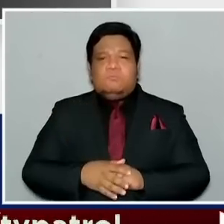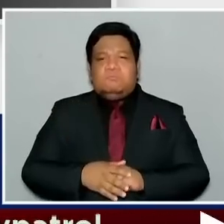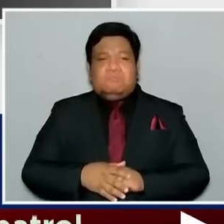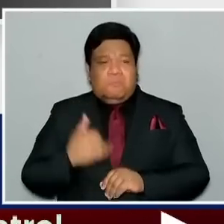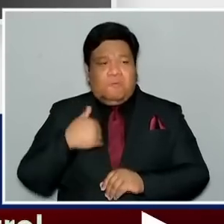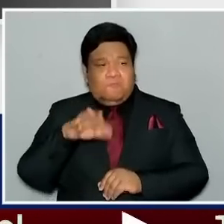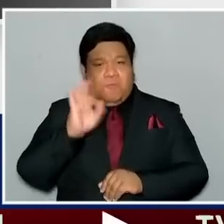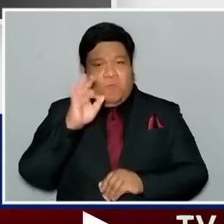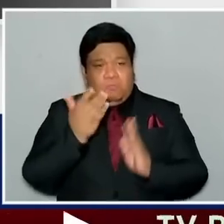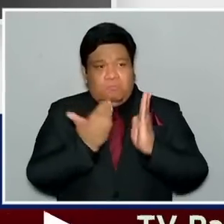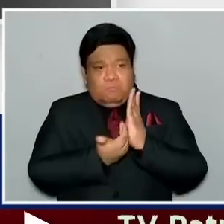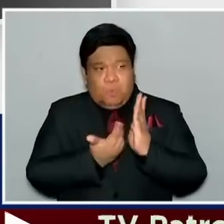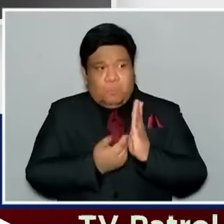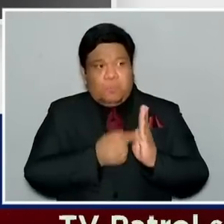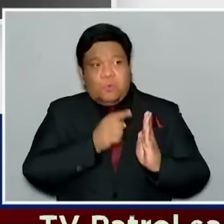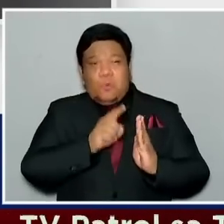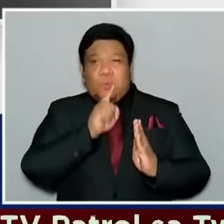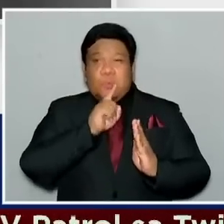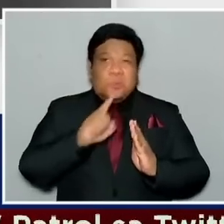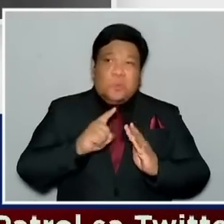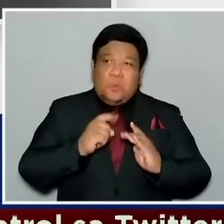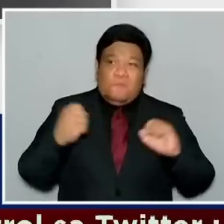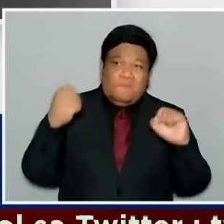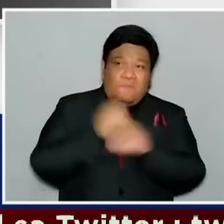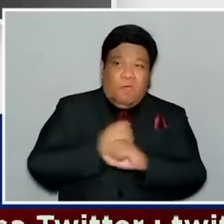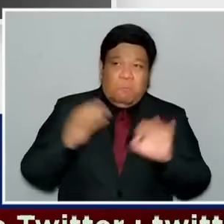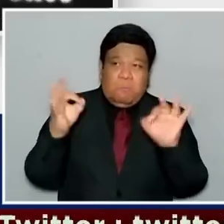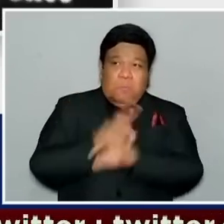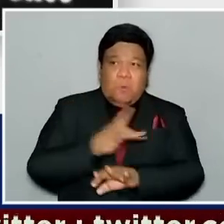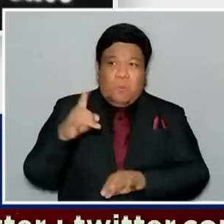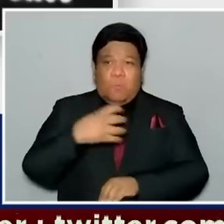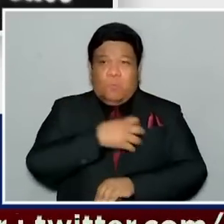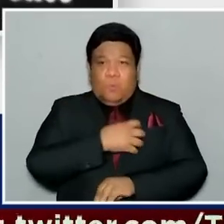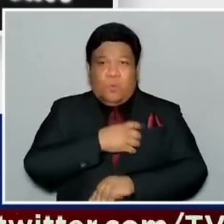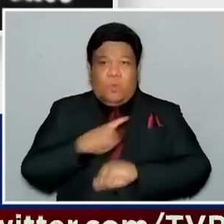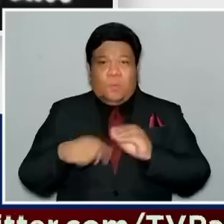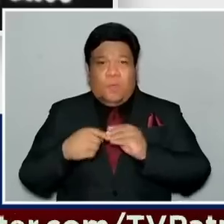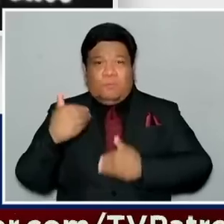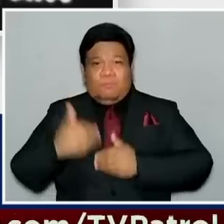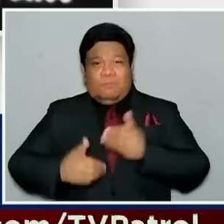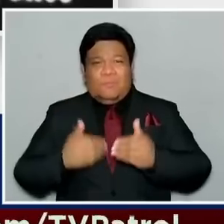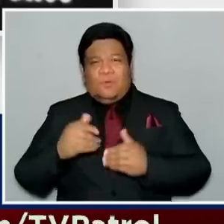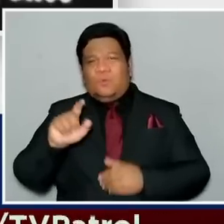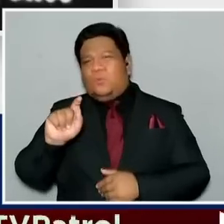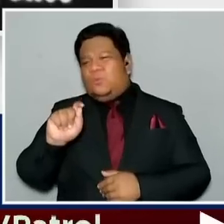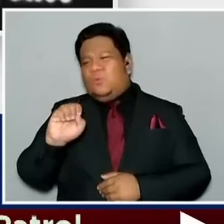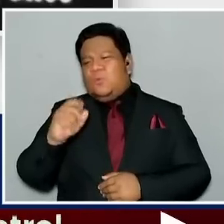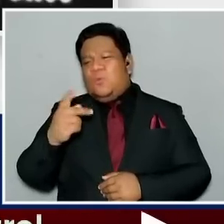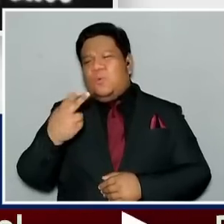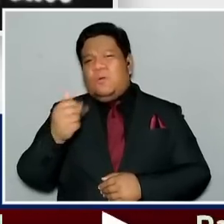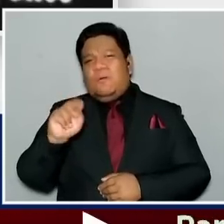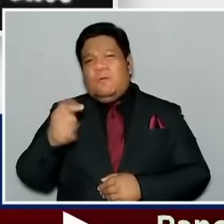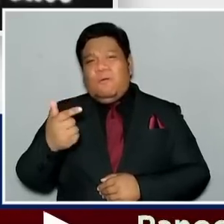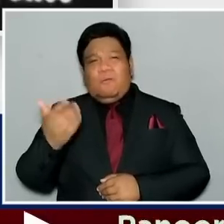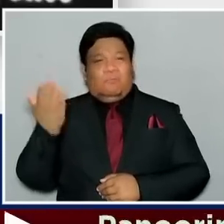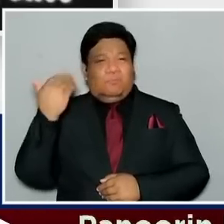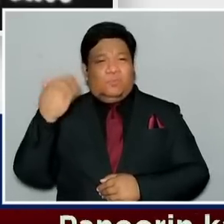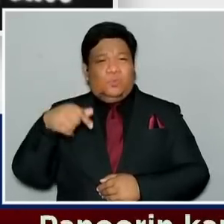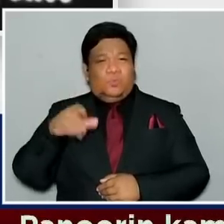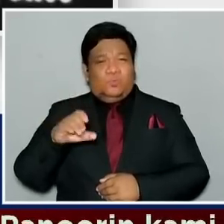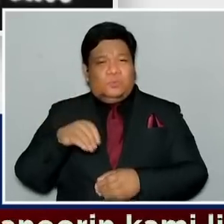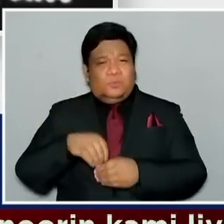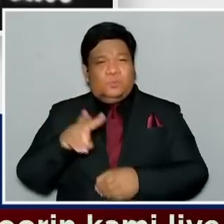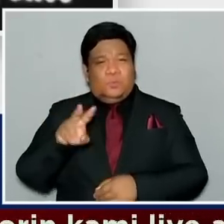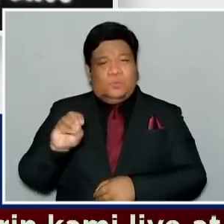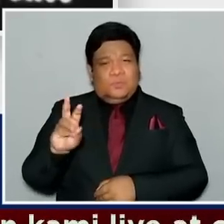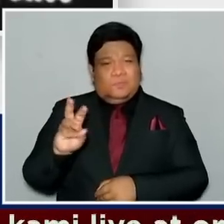ang akusadong si Efren Murillo sa mga pulis sa umano'y oplantukhang operation sa Payatas, Quezon City noong August 2016.